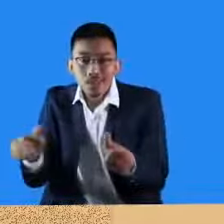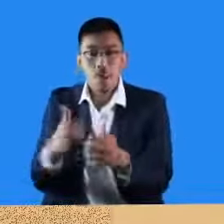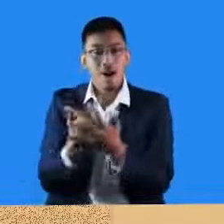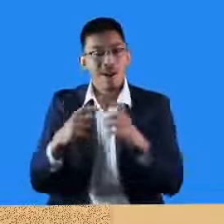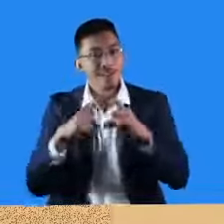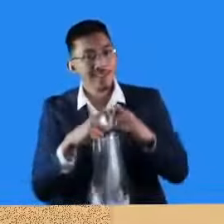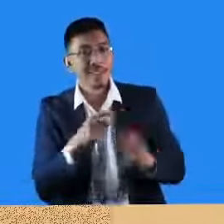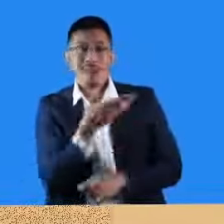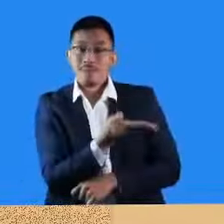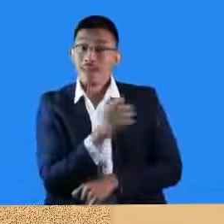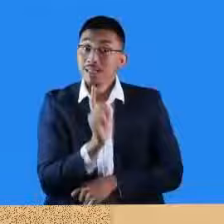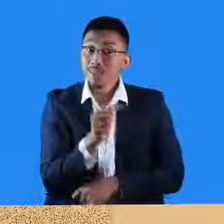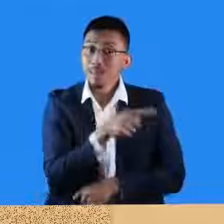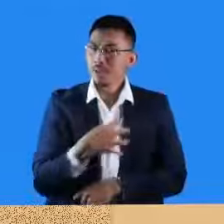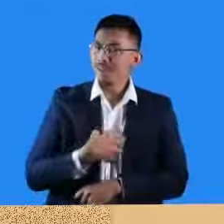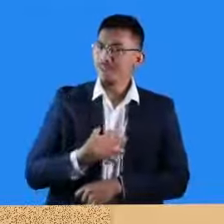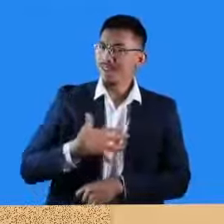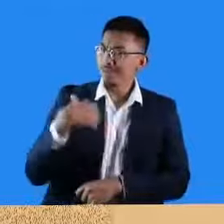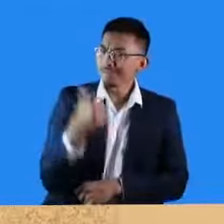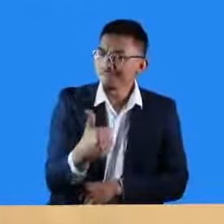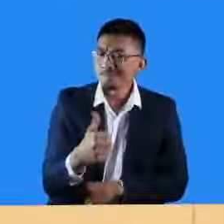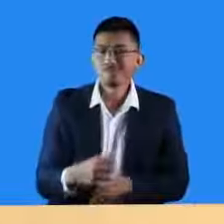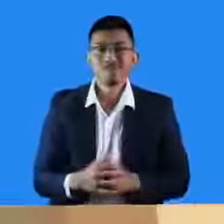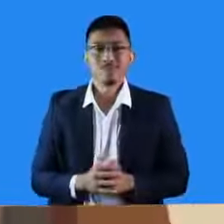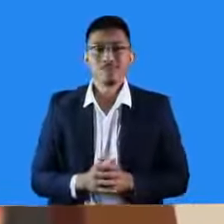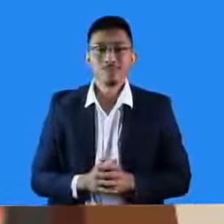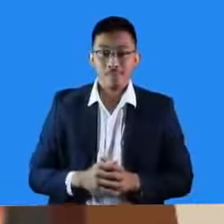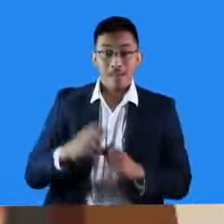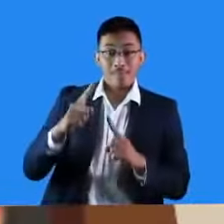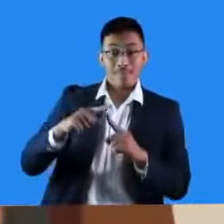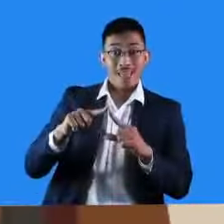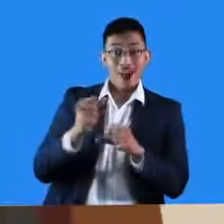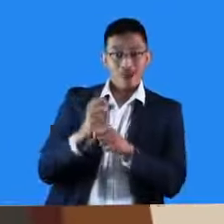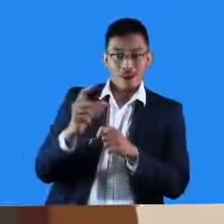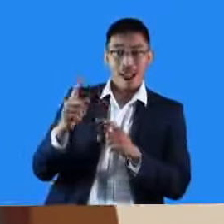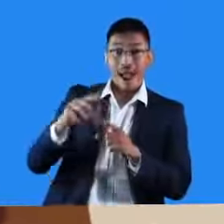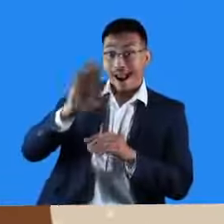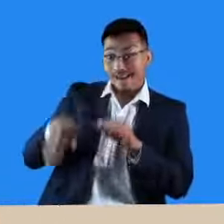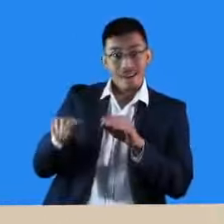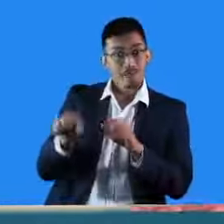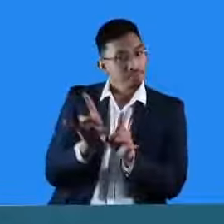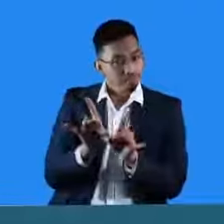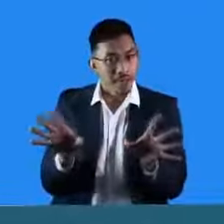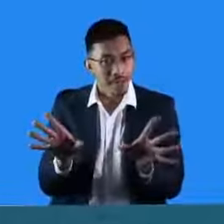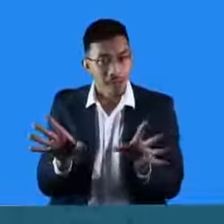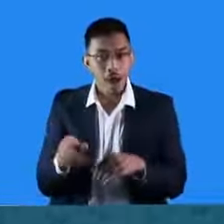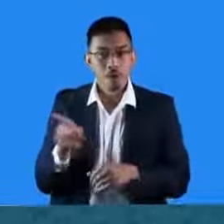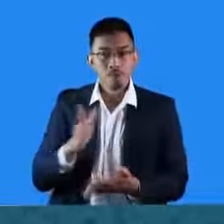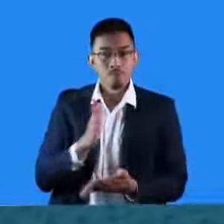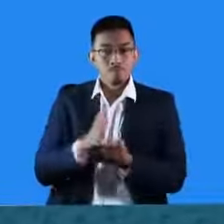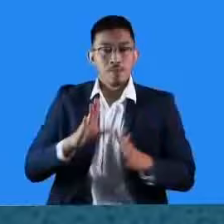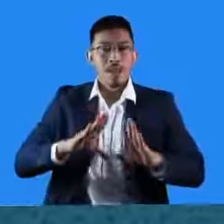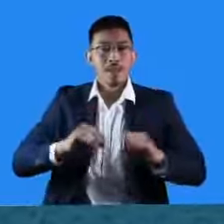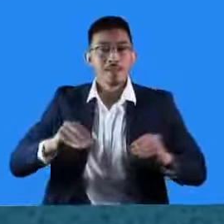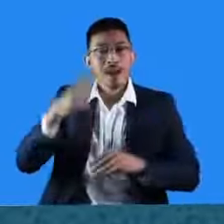karena ketulusan sifatnya. Berbeda dengan Benget, Tagor sang adik memilih jadi kepala